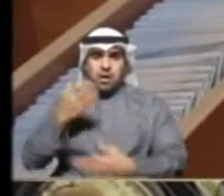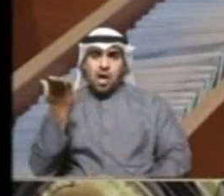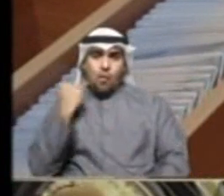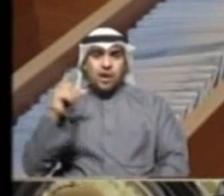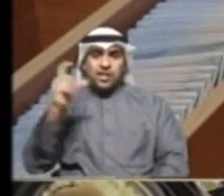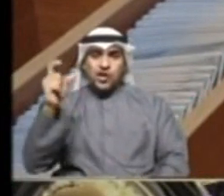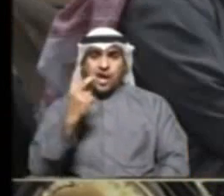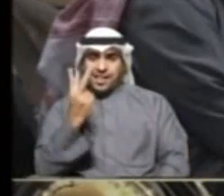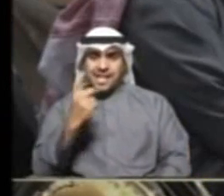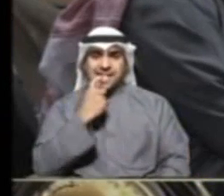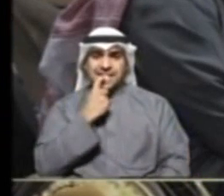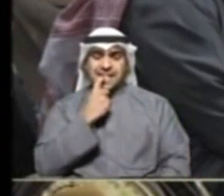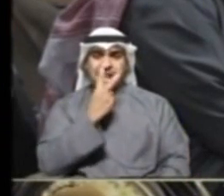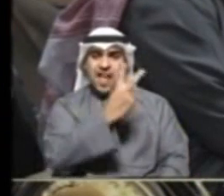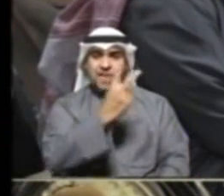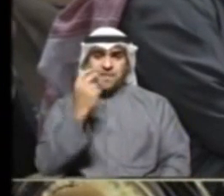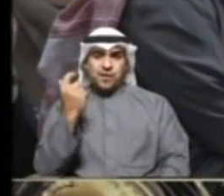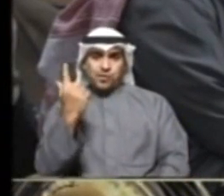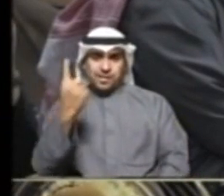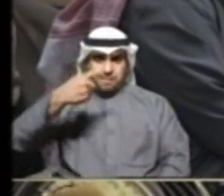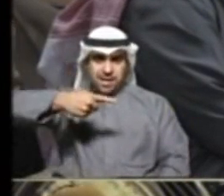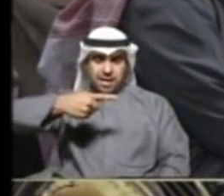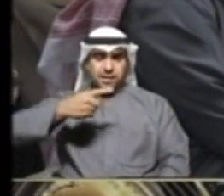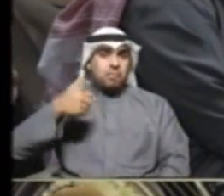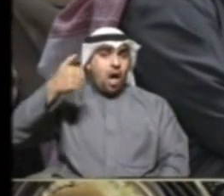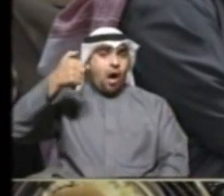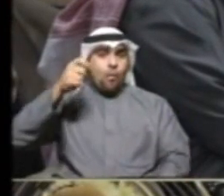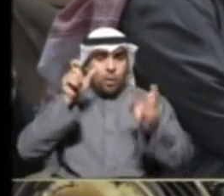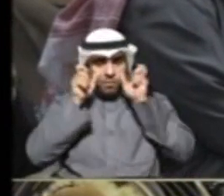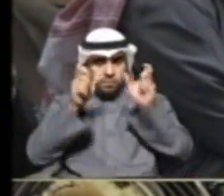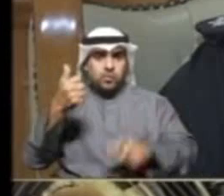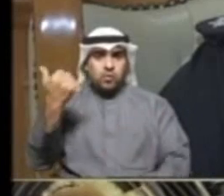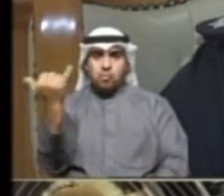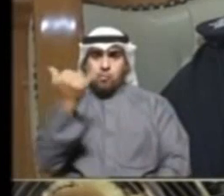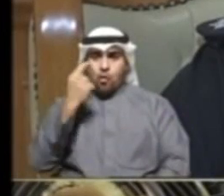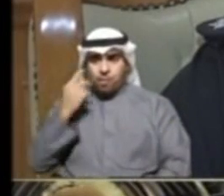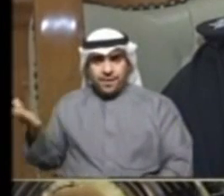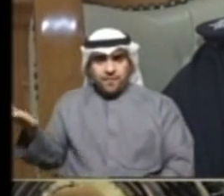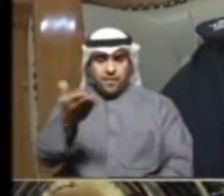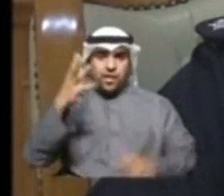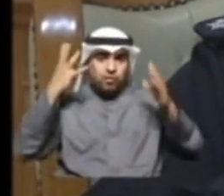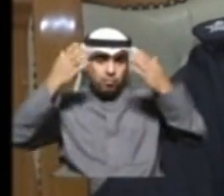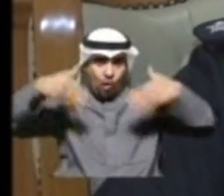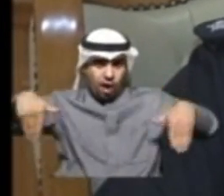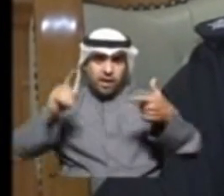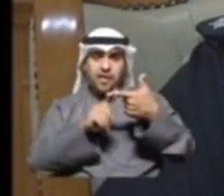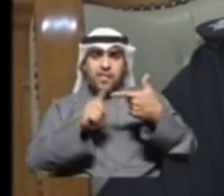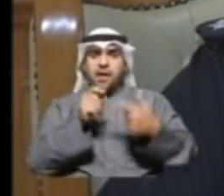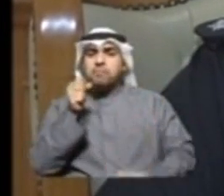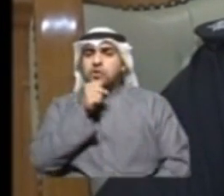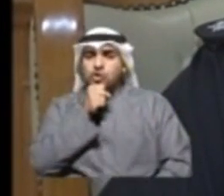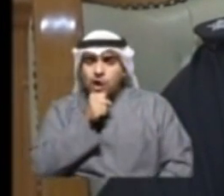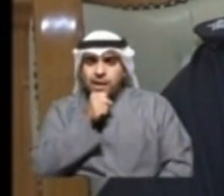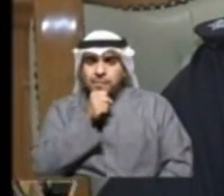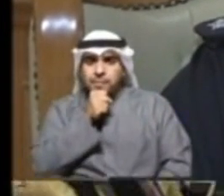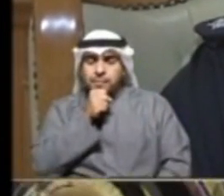الماضي، وتسهيلات إضافية للمرضى وذوي الإعاقة توفرها الإدارة لهم. نحتاج حضور منهم فوق 12 سنة حتى